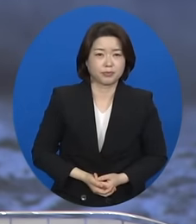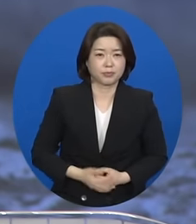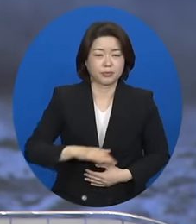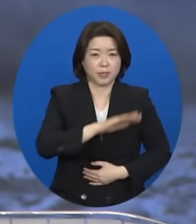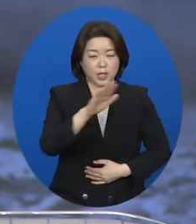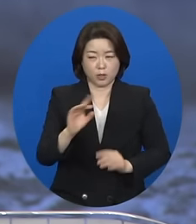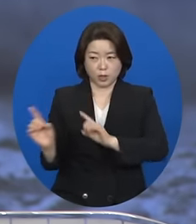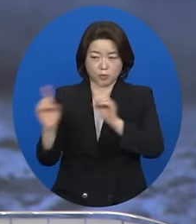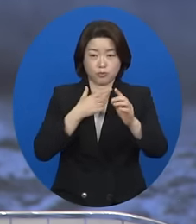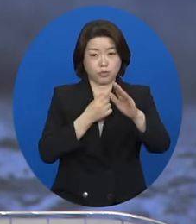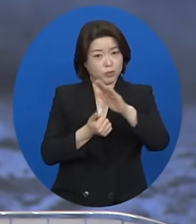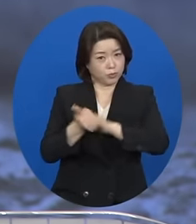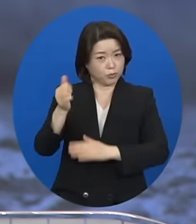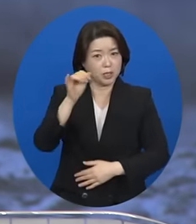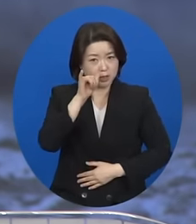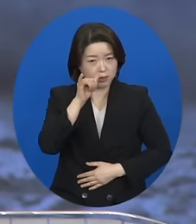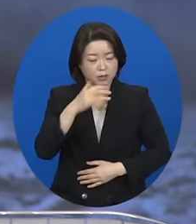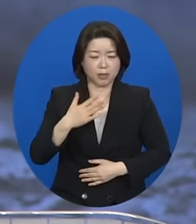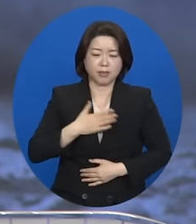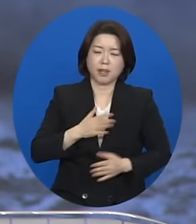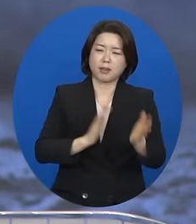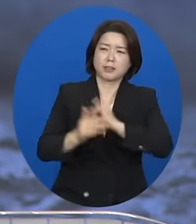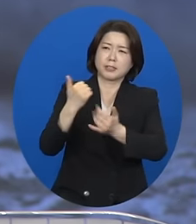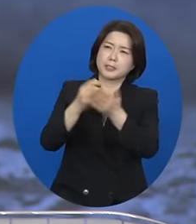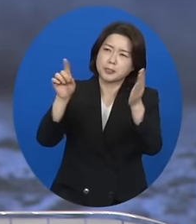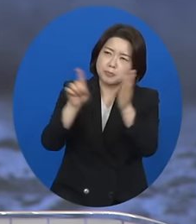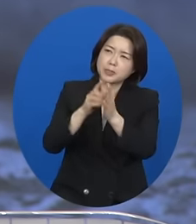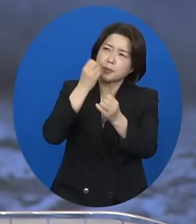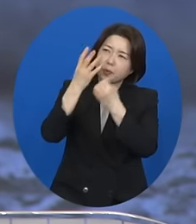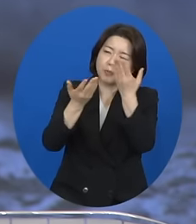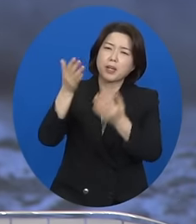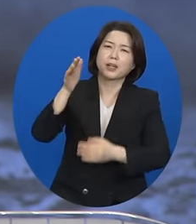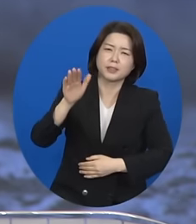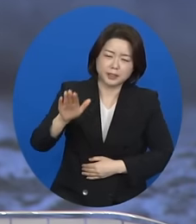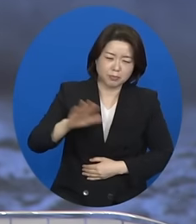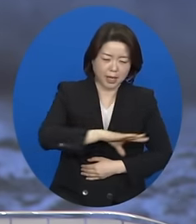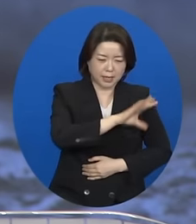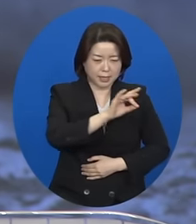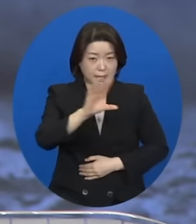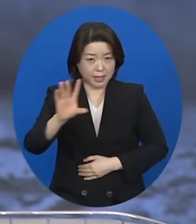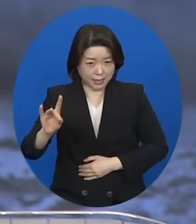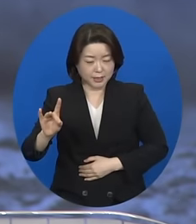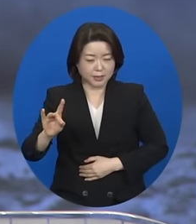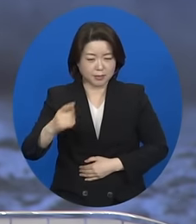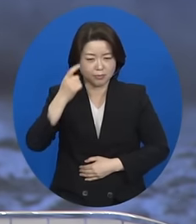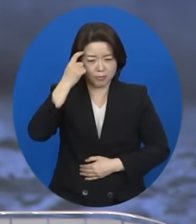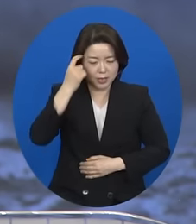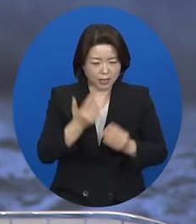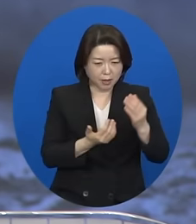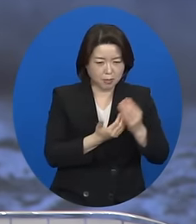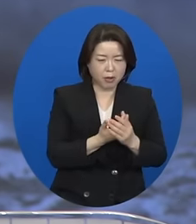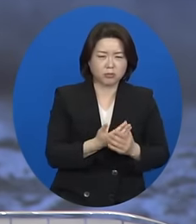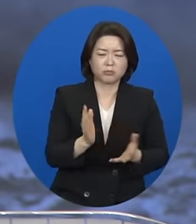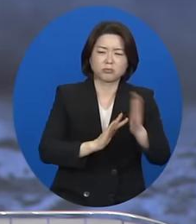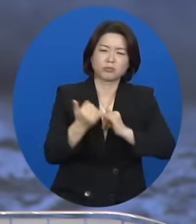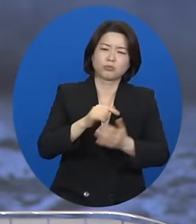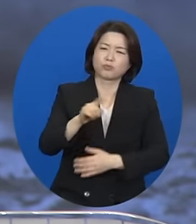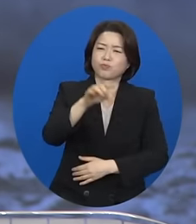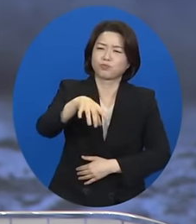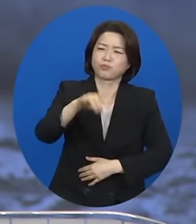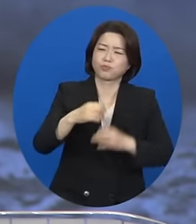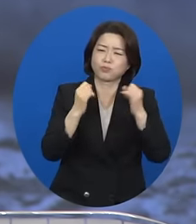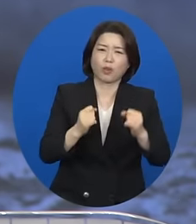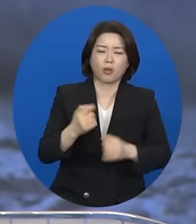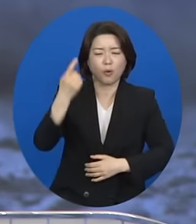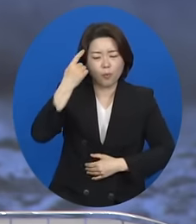부활의 소망이 있다라고 하고 내가 예수님을 믿습니다라고 하지만 때로는 이런 생각이 들죠 예수님 어디에 계십니까 예수님